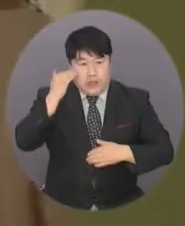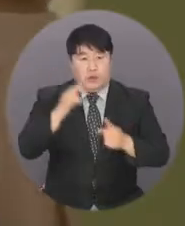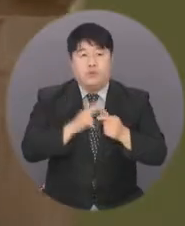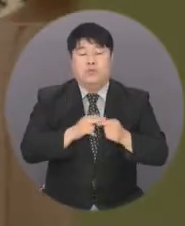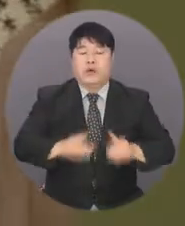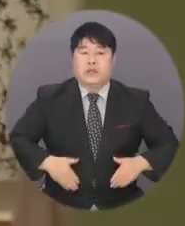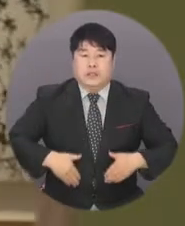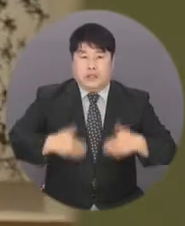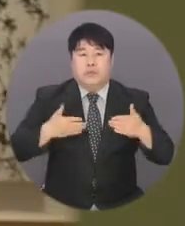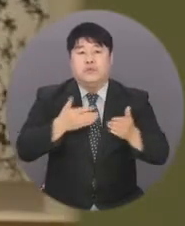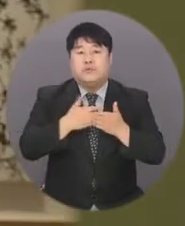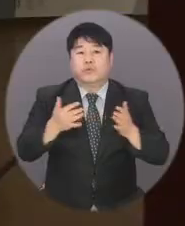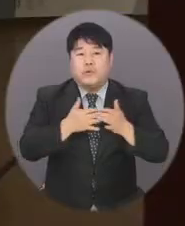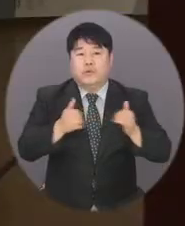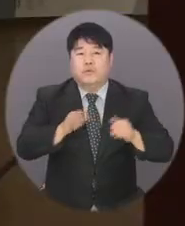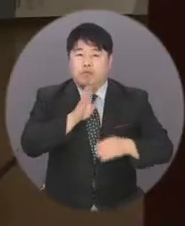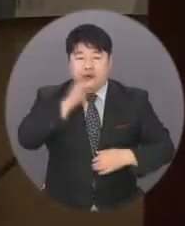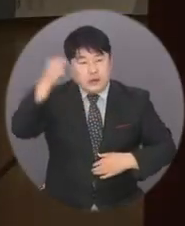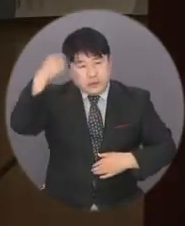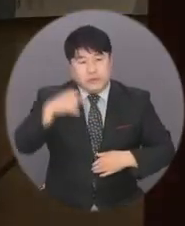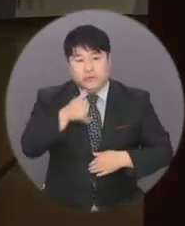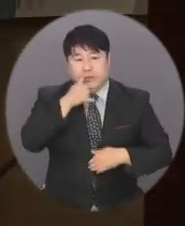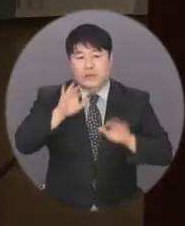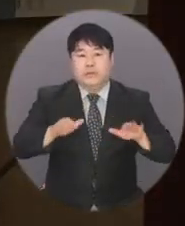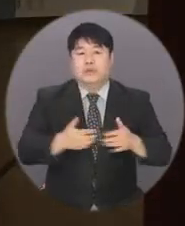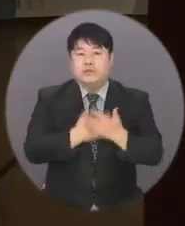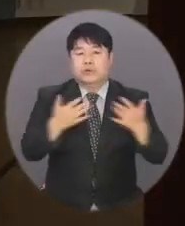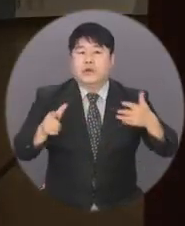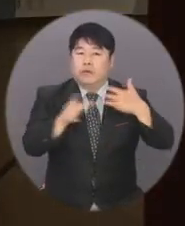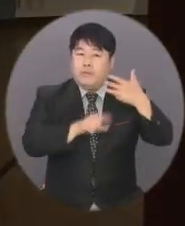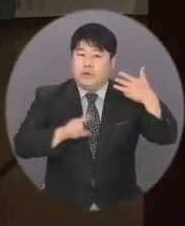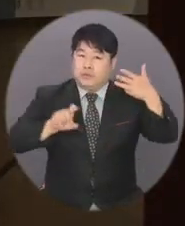남도 화단의 진수를 맛볼 수 있는 이번 전시는 8월